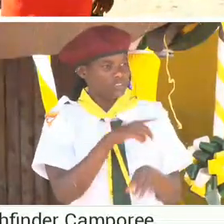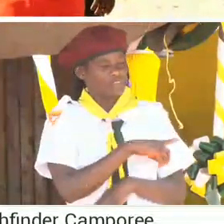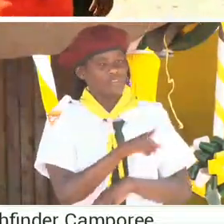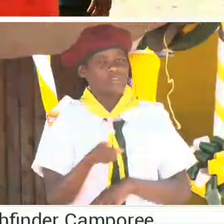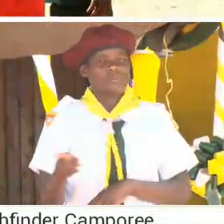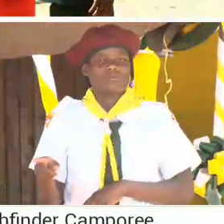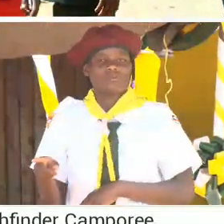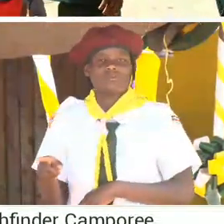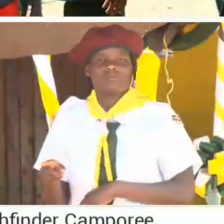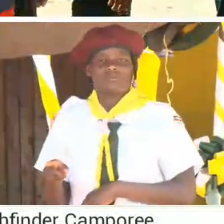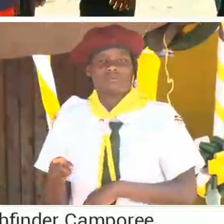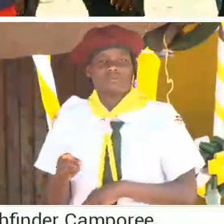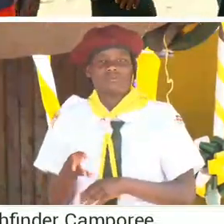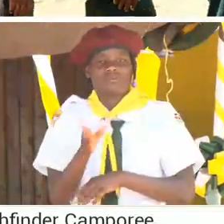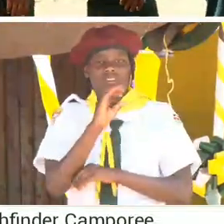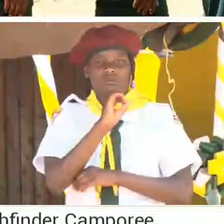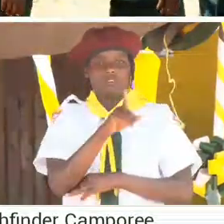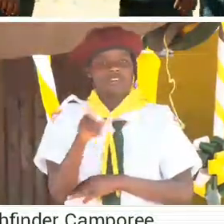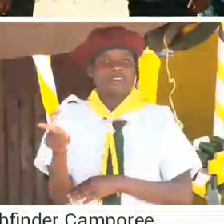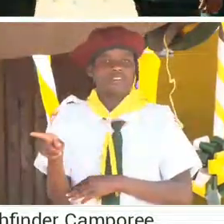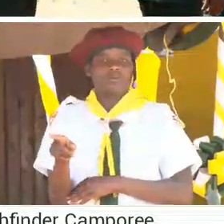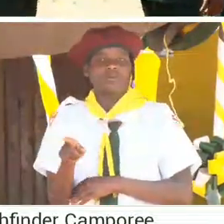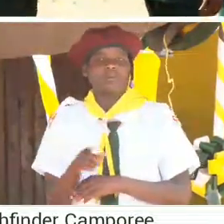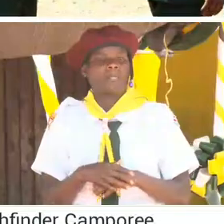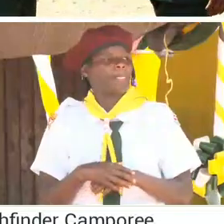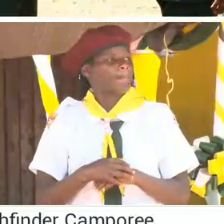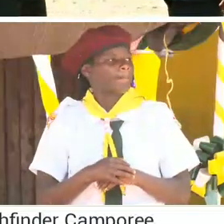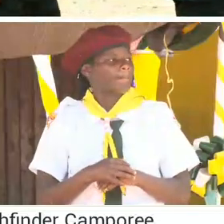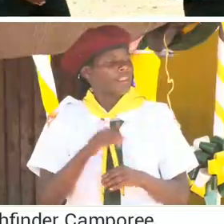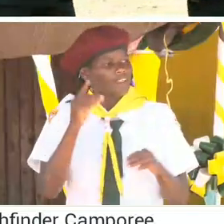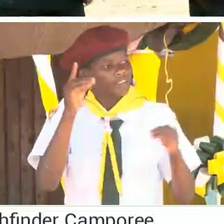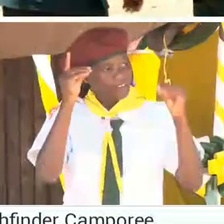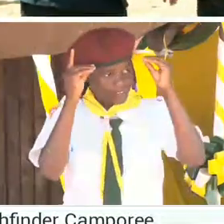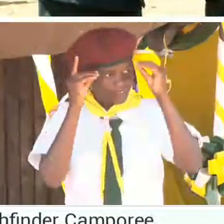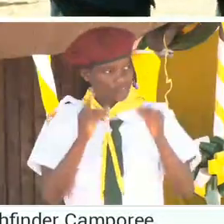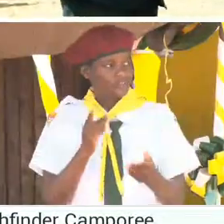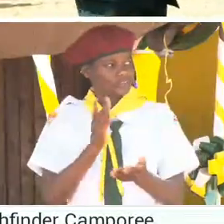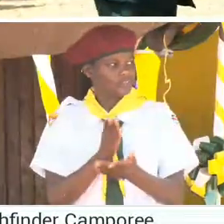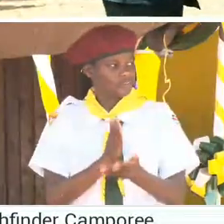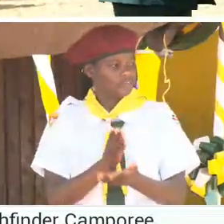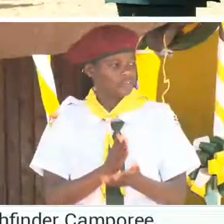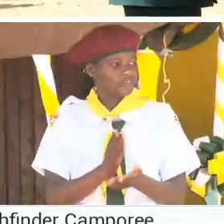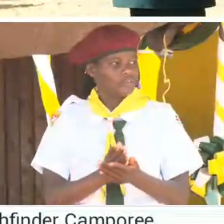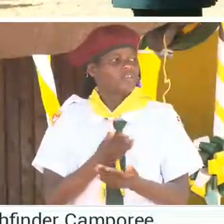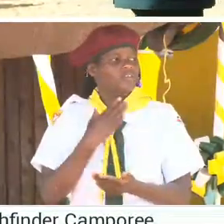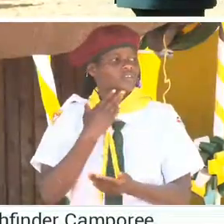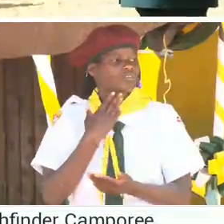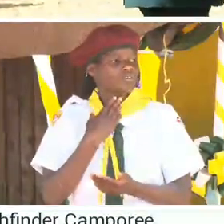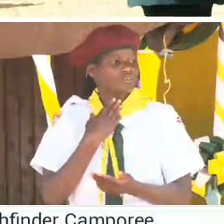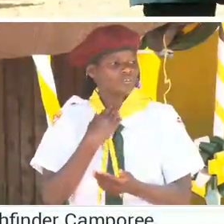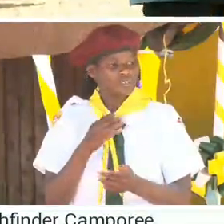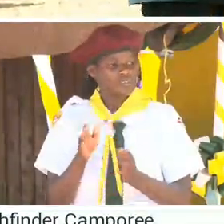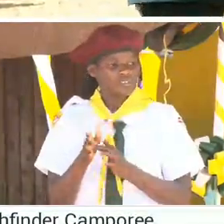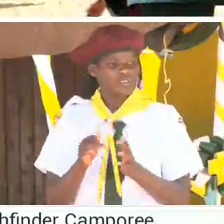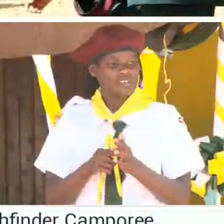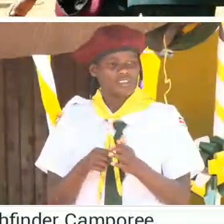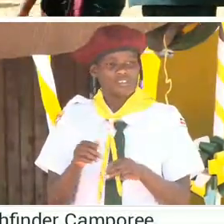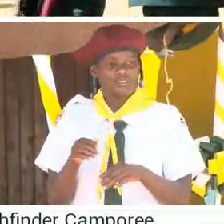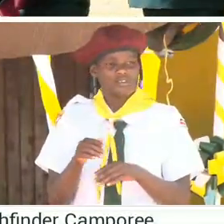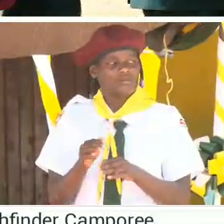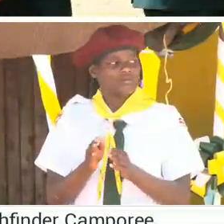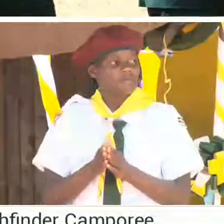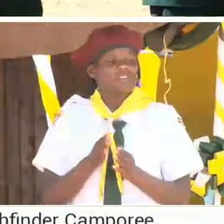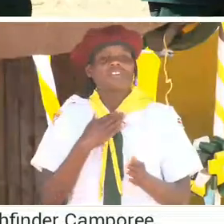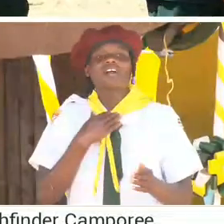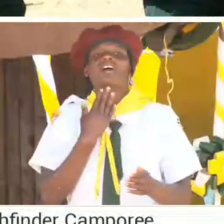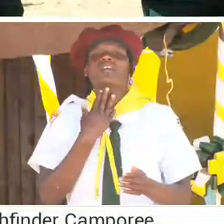akubariki. Nani mwingine anasema, "Oh, ninatamani." Na yule jamaa akamwambia, "Hivi naweza nikarudi tumboni,